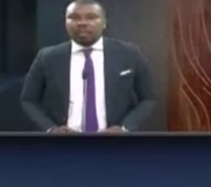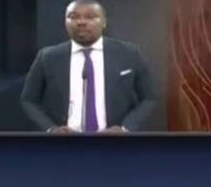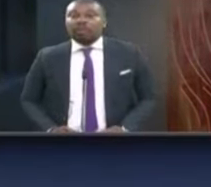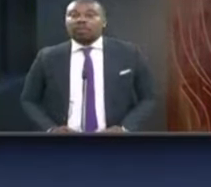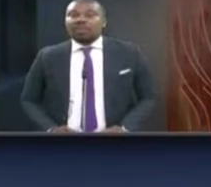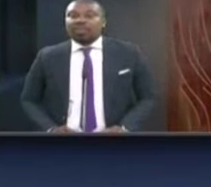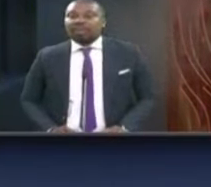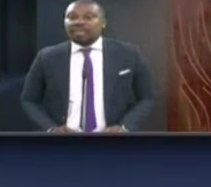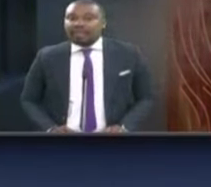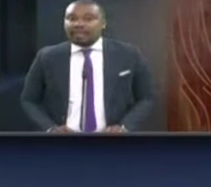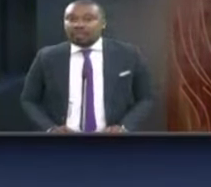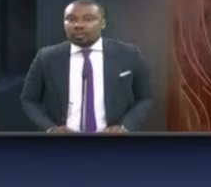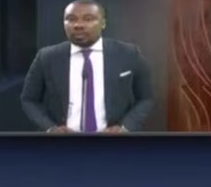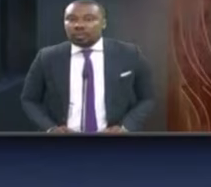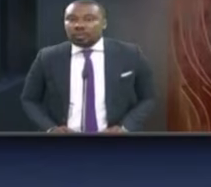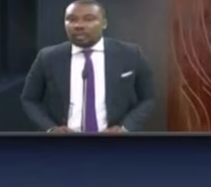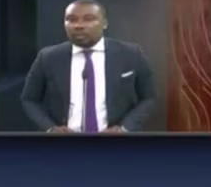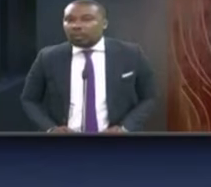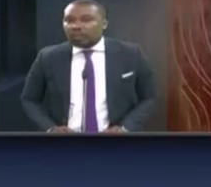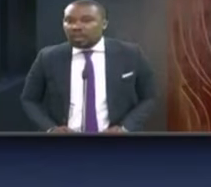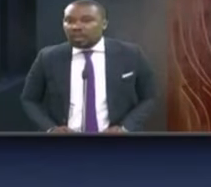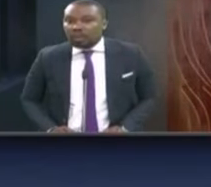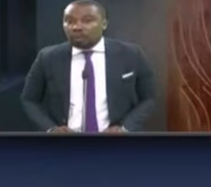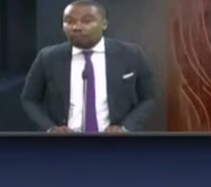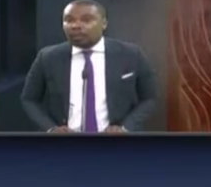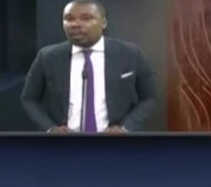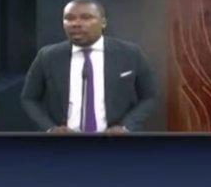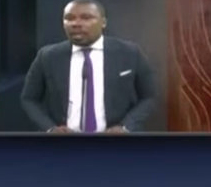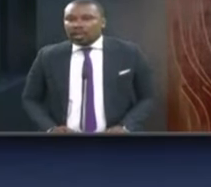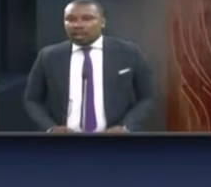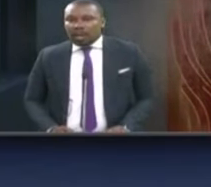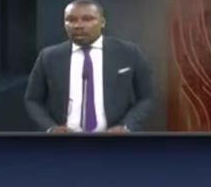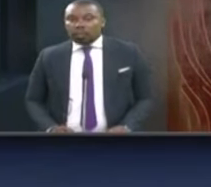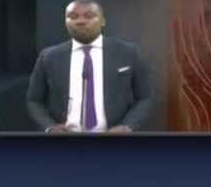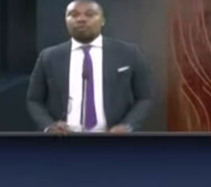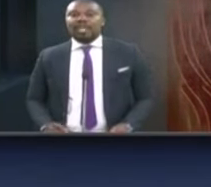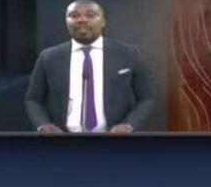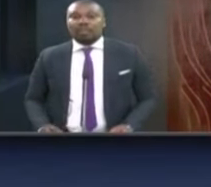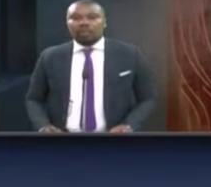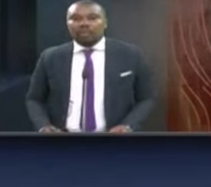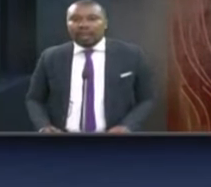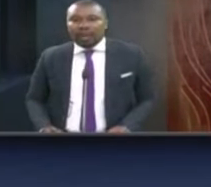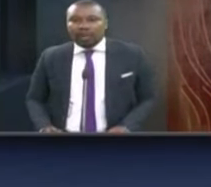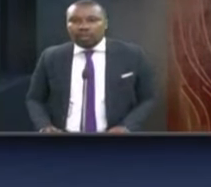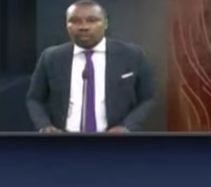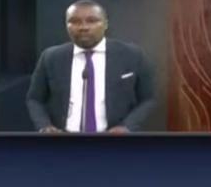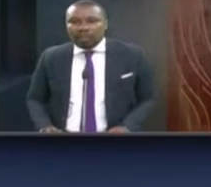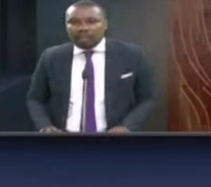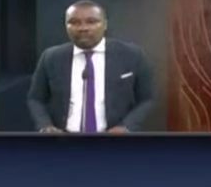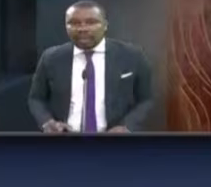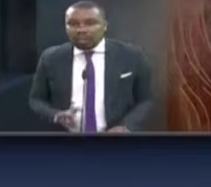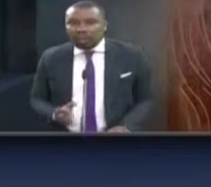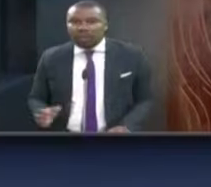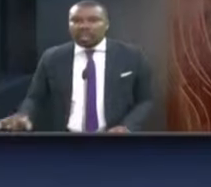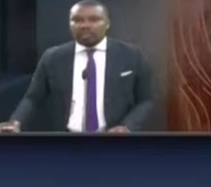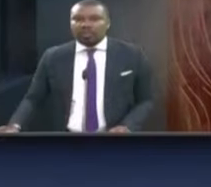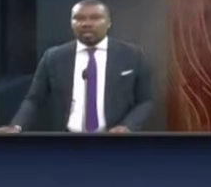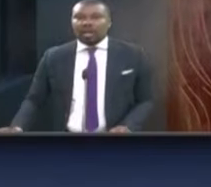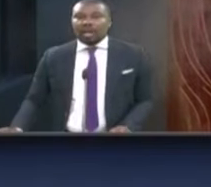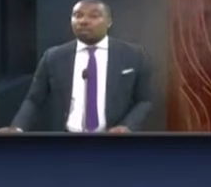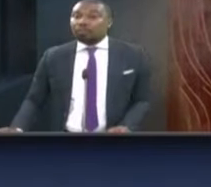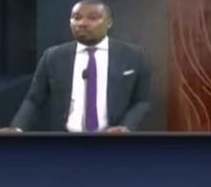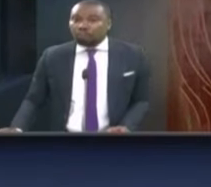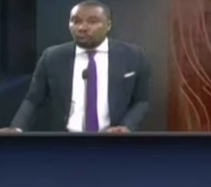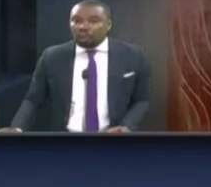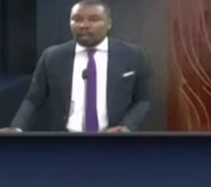Maritime dénoncent la privatisation de comptes bancaires de l'entreprise au profit d'un groupe de personnes, de travailleurs de cette entreprise réunis en assemblée